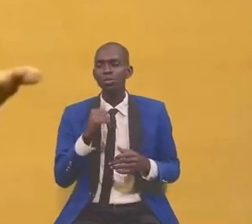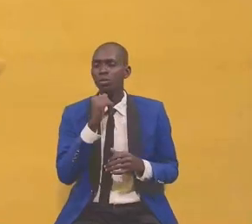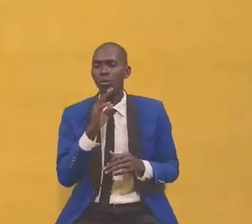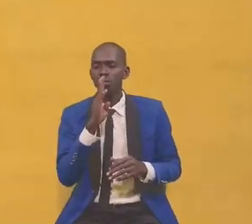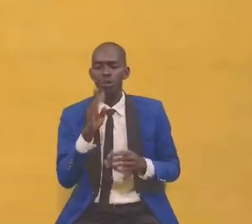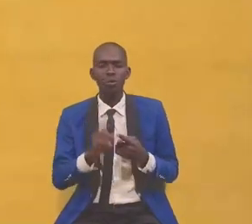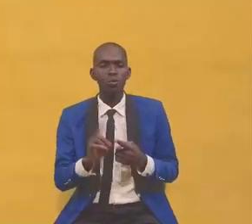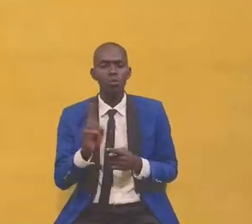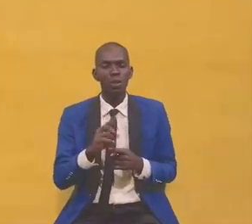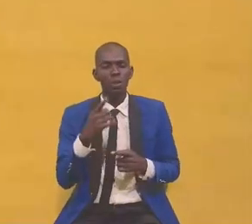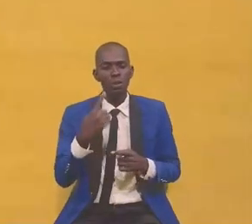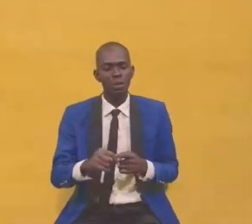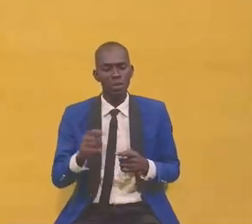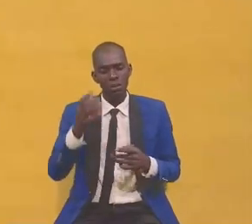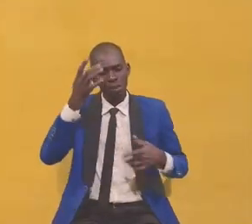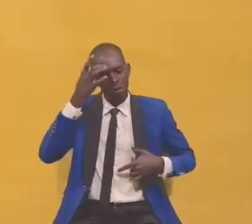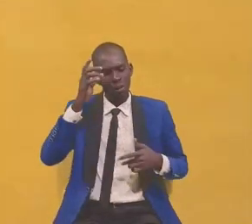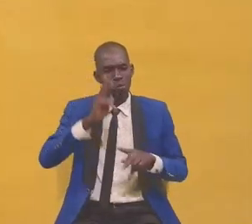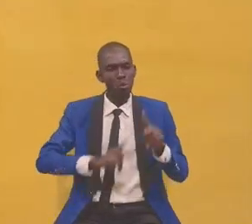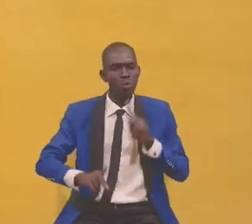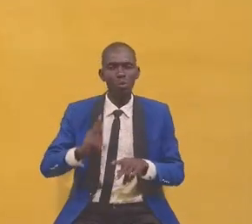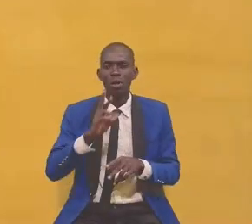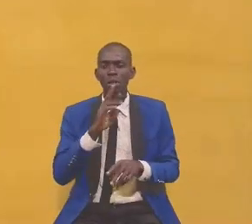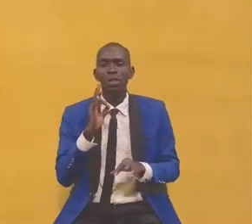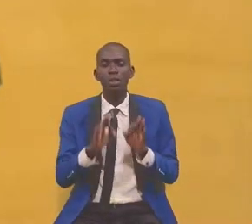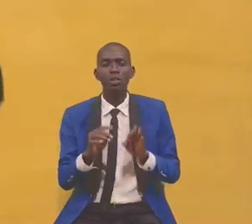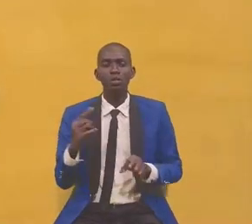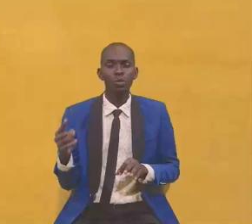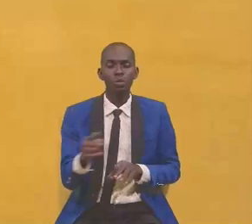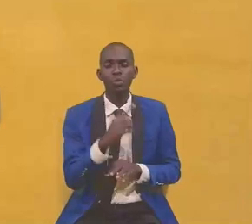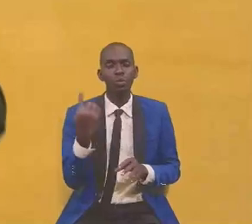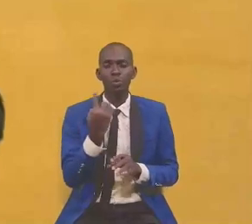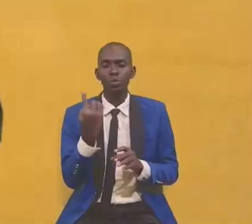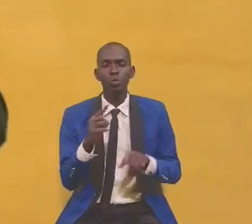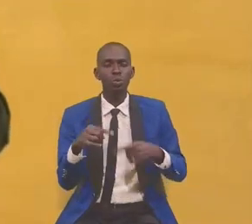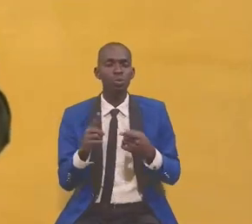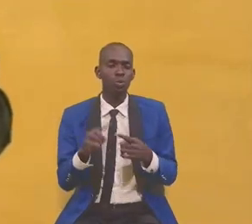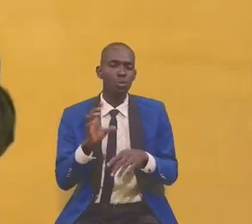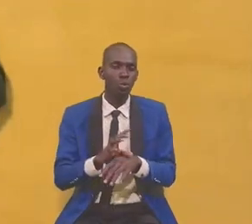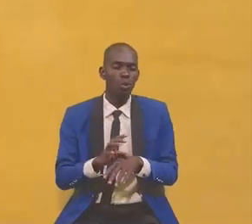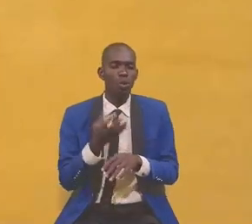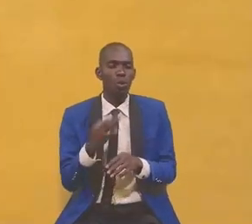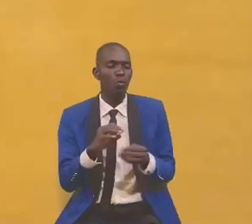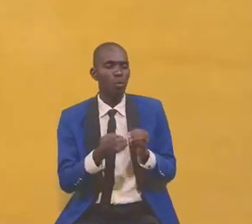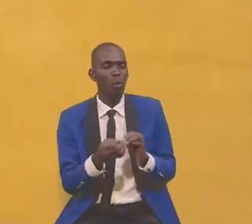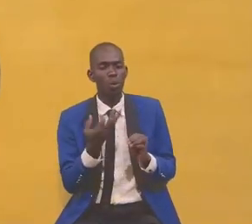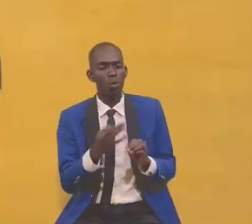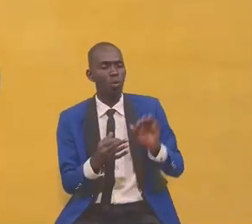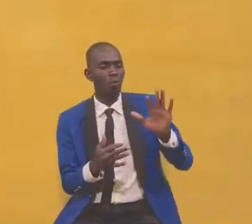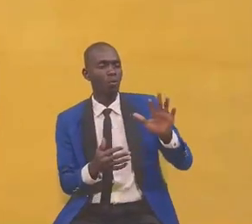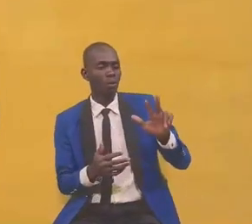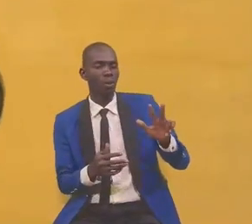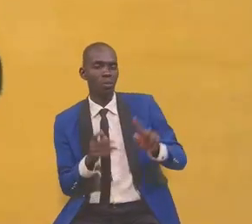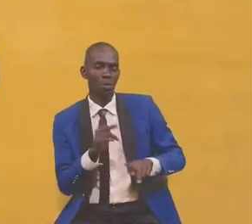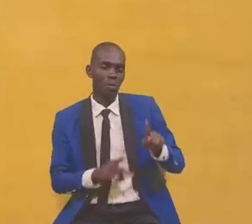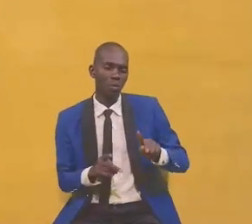les démoniaques se trouvent. Si tu vas vers ton église, de ces 53 personnes, et 50, 52,